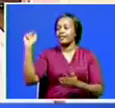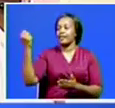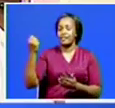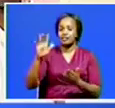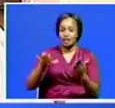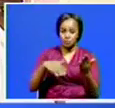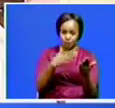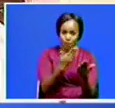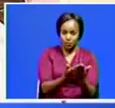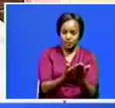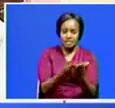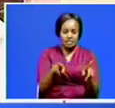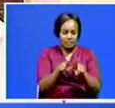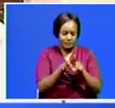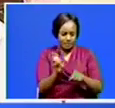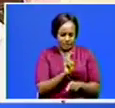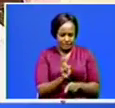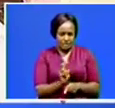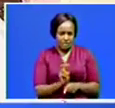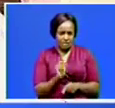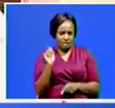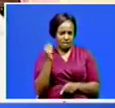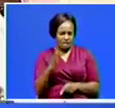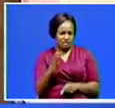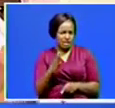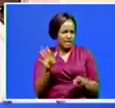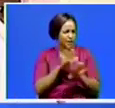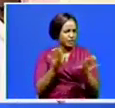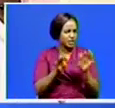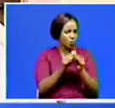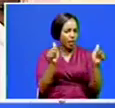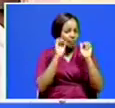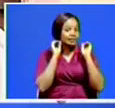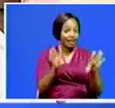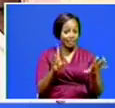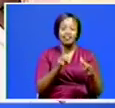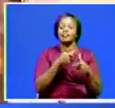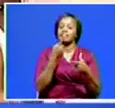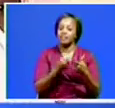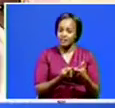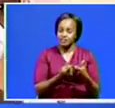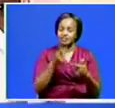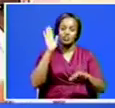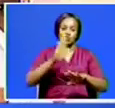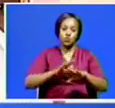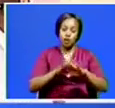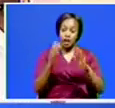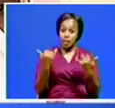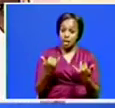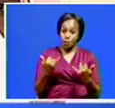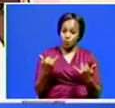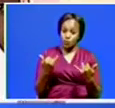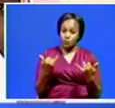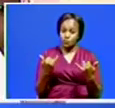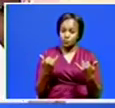wanaona kwamba masuala yao haikutilia maanani, ni muhimu, ni bora zaidi katika utendaji kazi ya kawaida